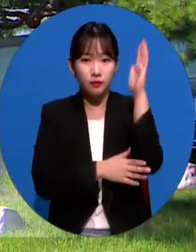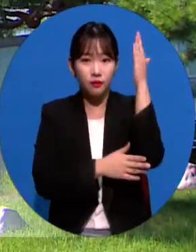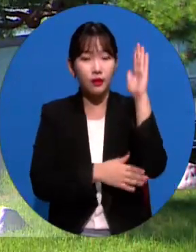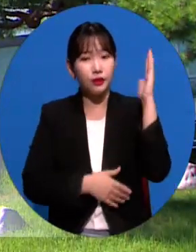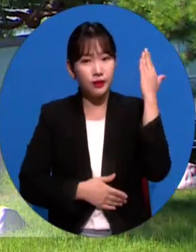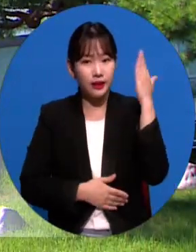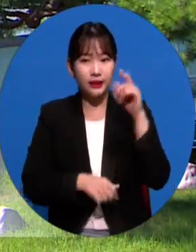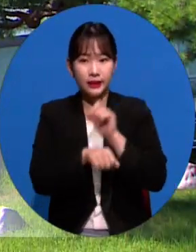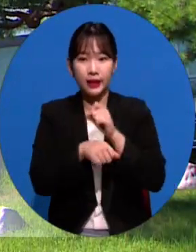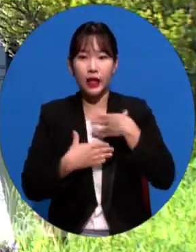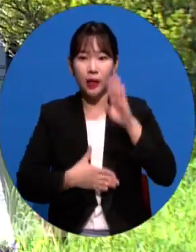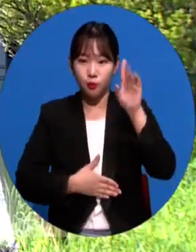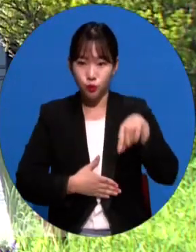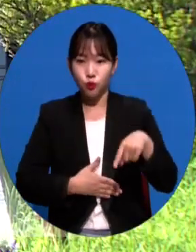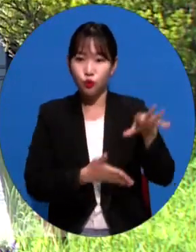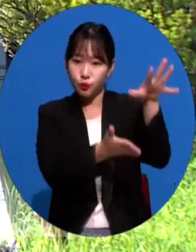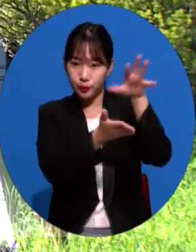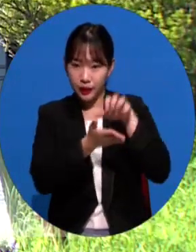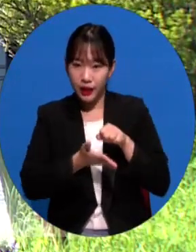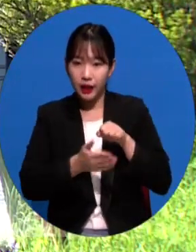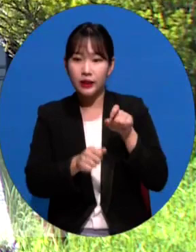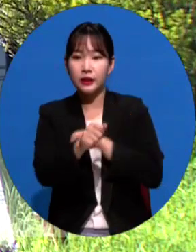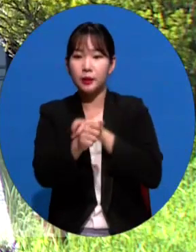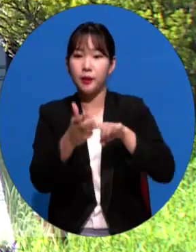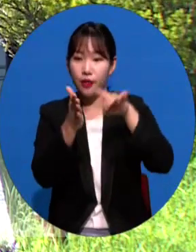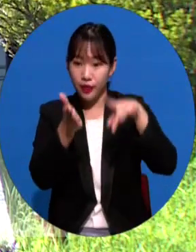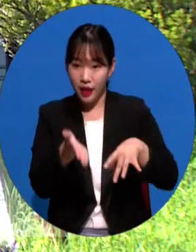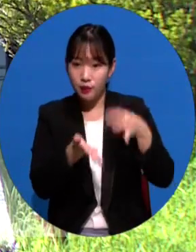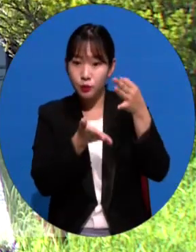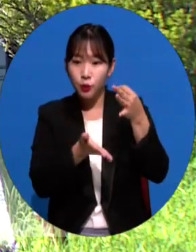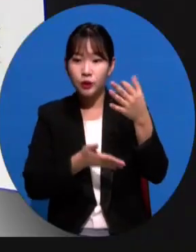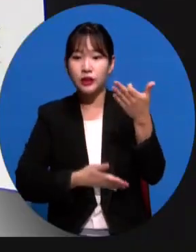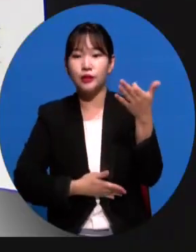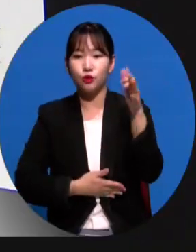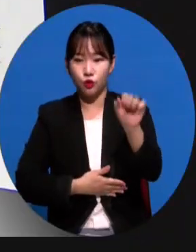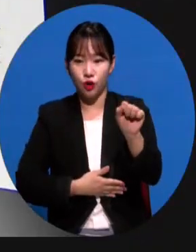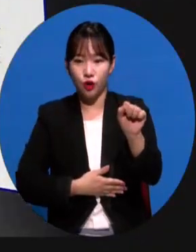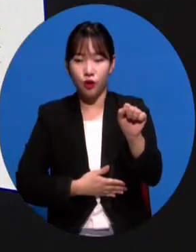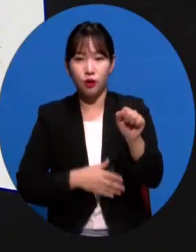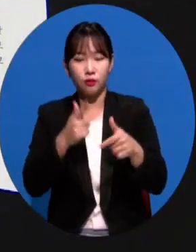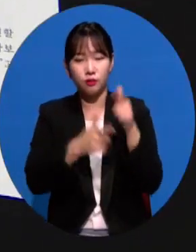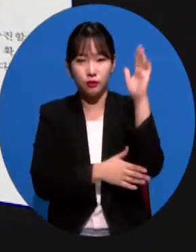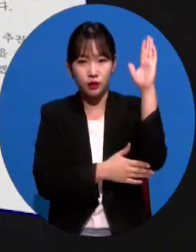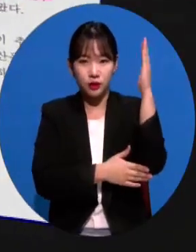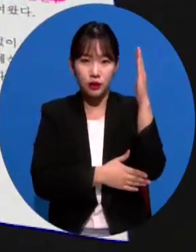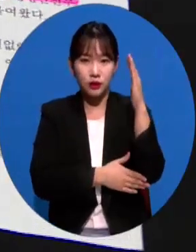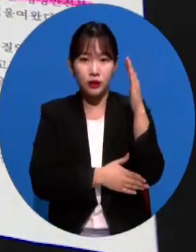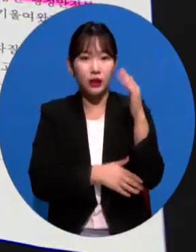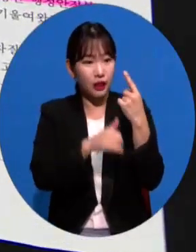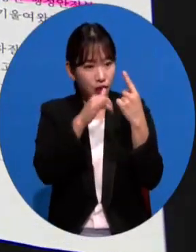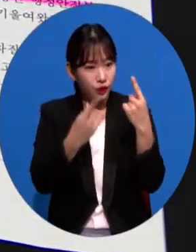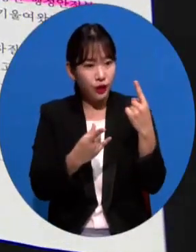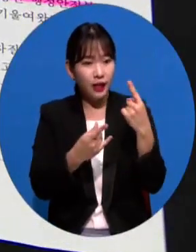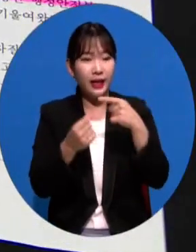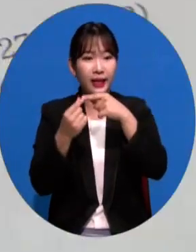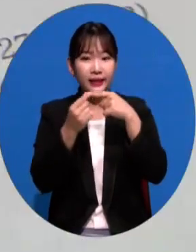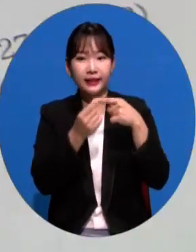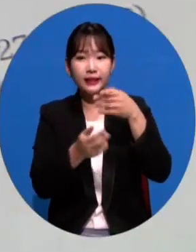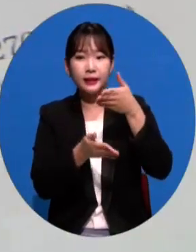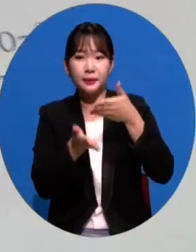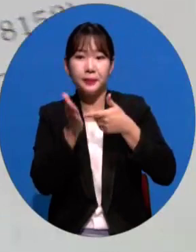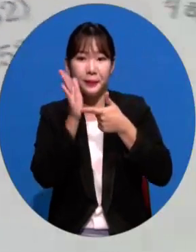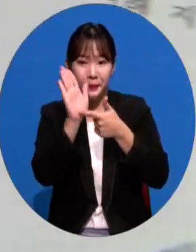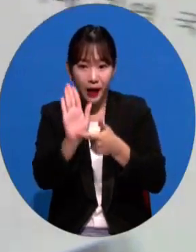목포시가 최근 행정안전부에서 확보한 특별 교부세는 19억원 목포시는 한차례의 보도자료를